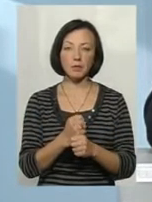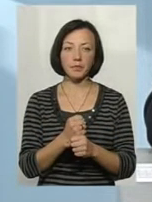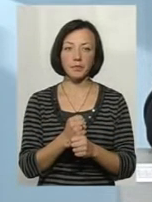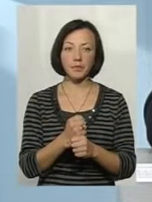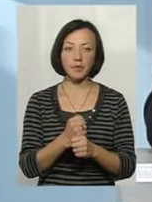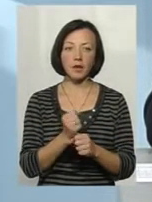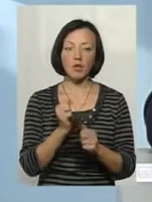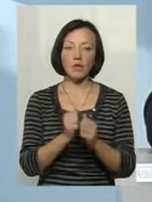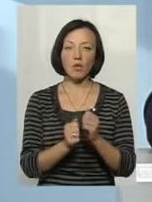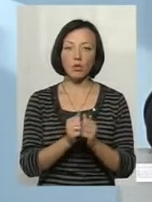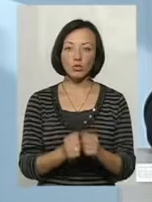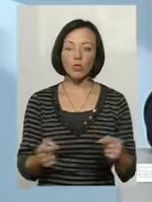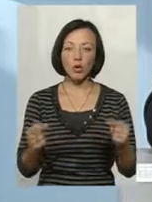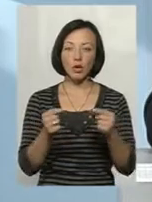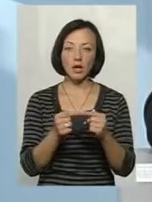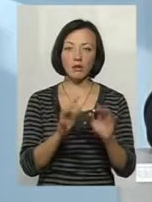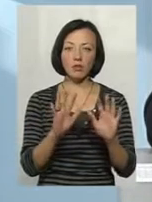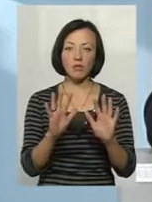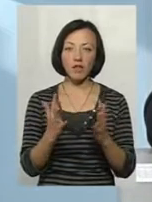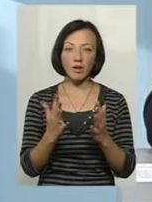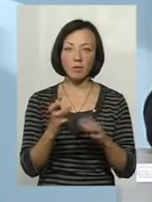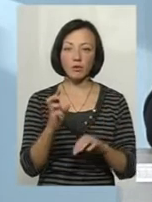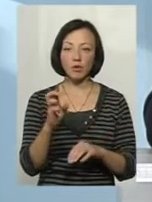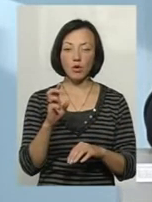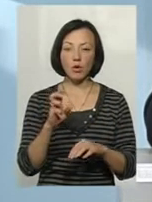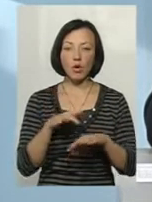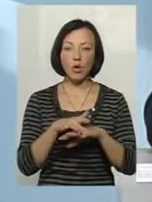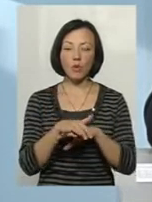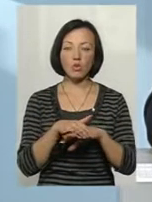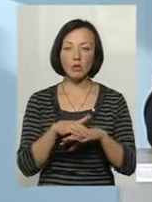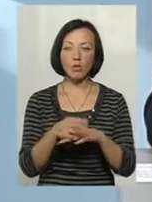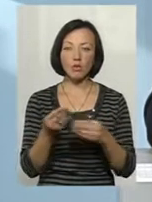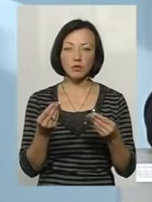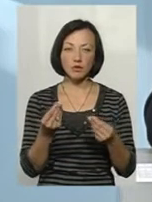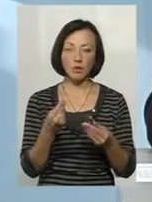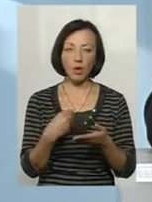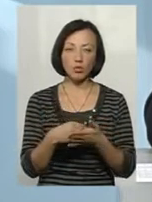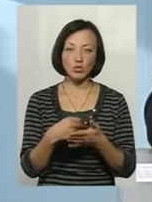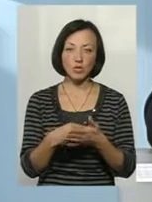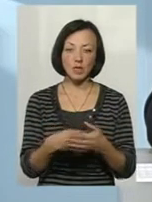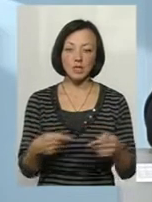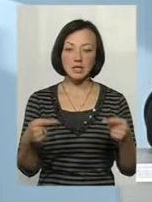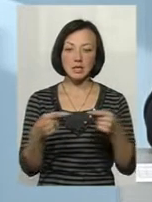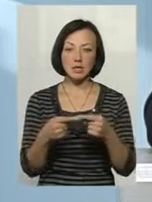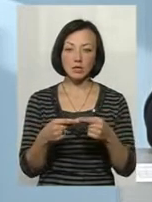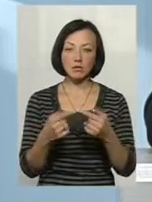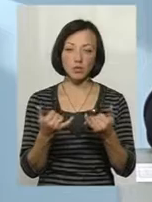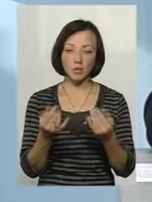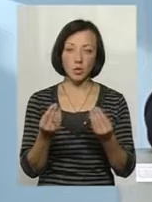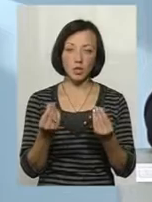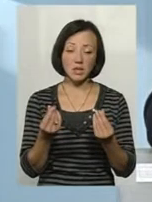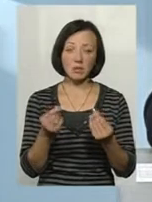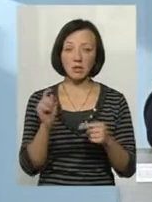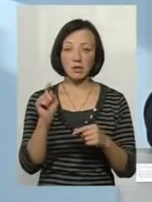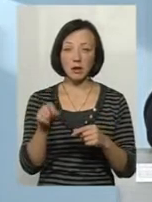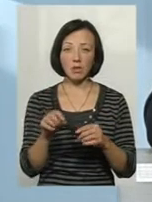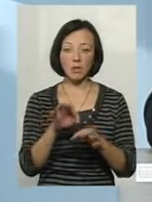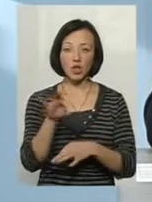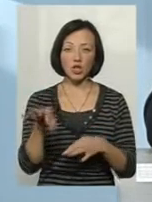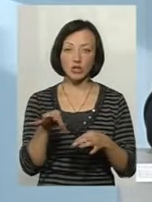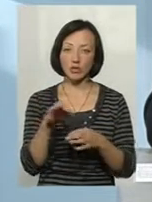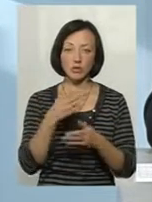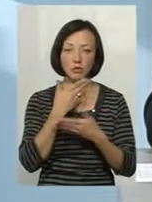це в кожному конкретному випадку розраховується кошторис, згідно з діючими розцінками, так що там лишнього